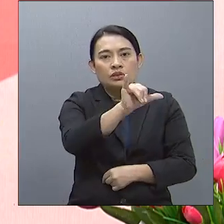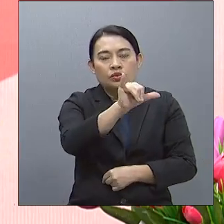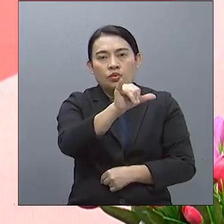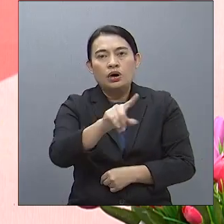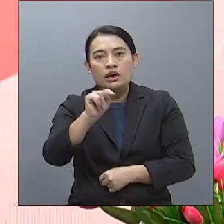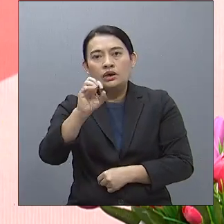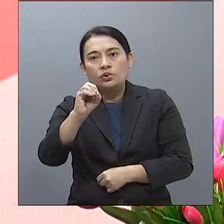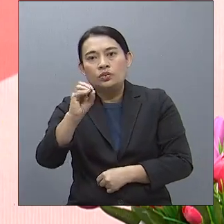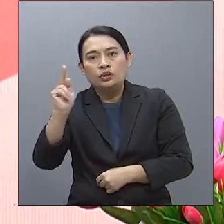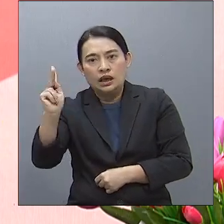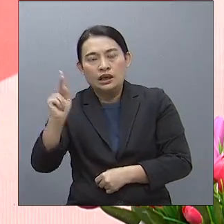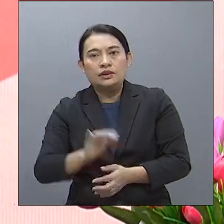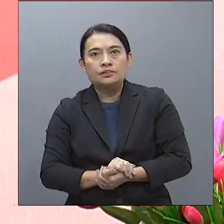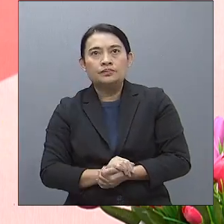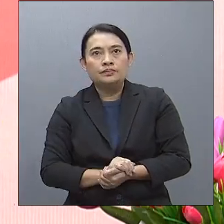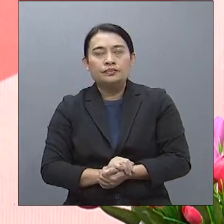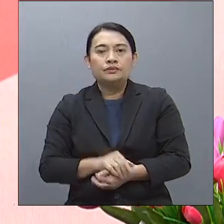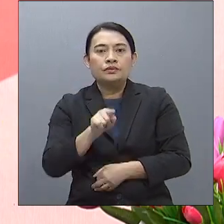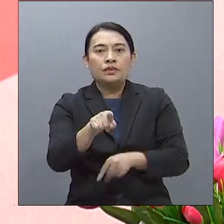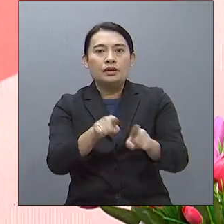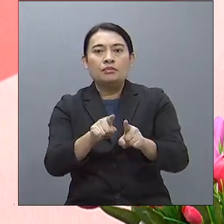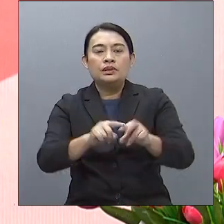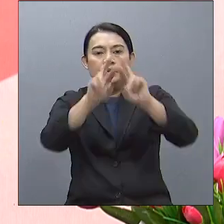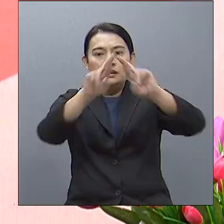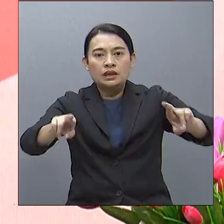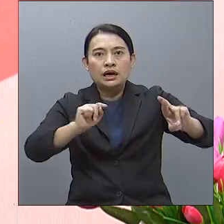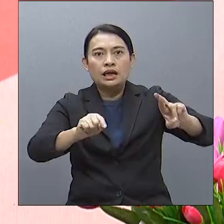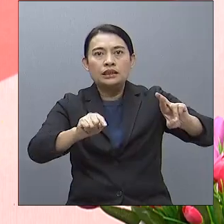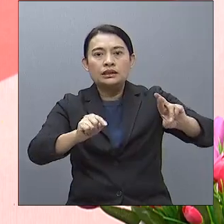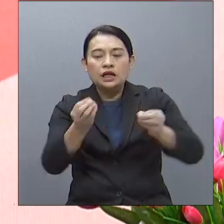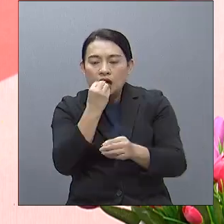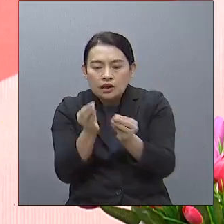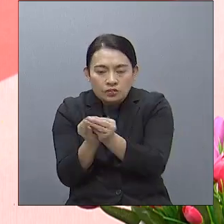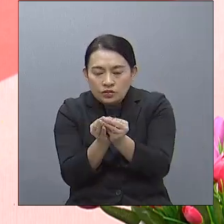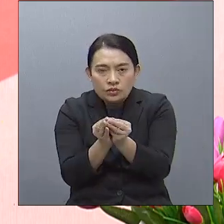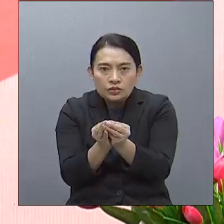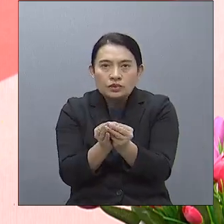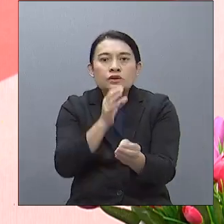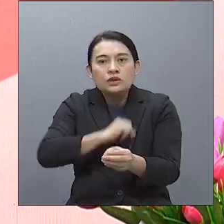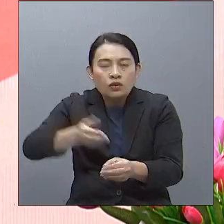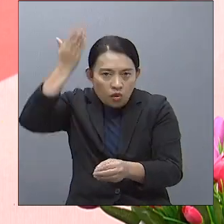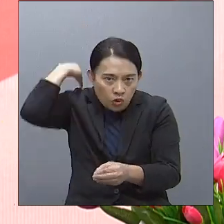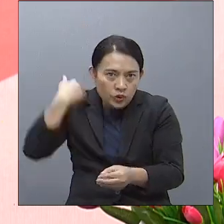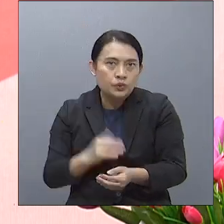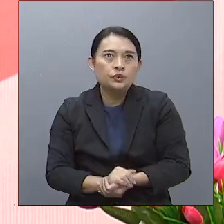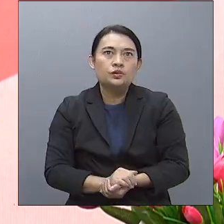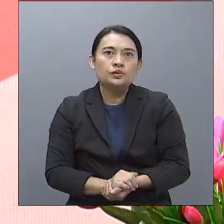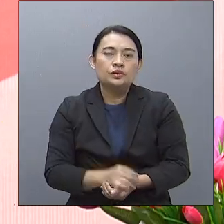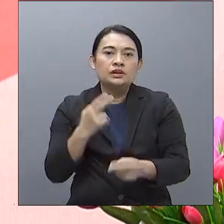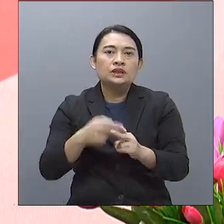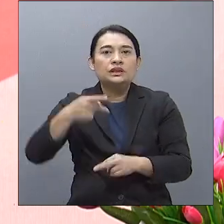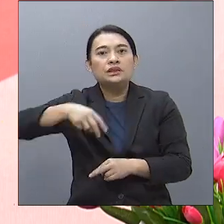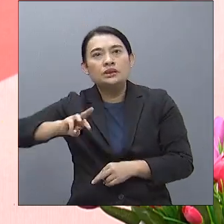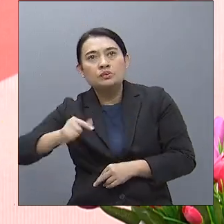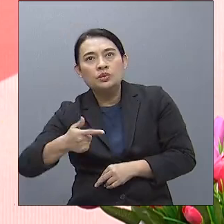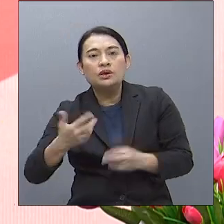หมือนกันนะตั้งร้านอาหารนะพอชื่อเจ้าเก่าปุ๊บเนี่ยกินเลยถ้าบอกว่า ยุ้ยเจ้าเก่ามันดูไม่เชื่อ แต่ถ้าบอกว่าคุณพวงพะเยียก๋วยเตี๋ยว